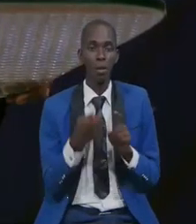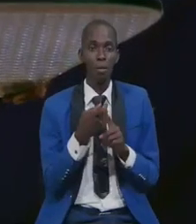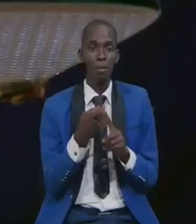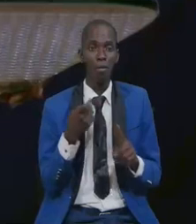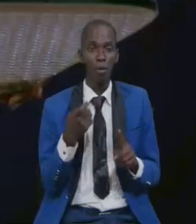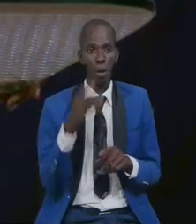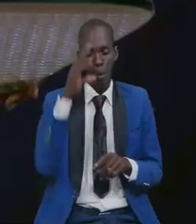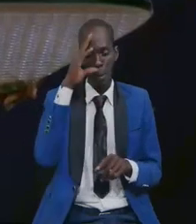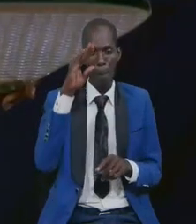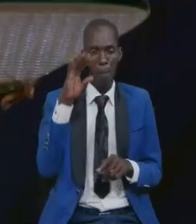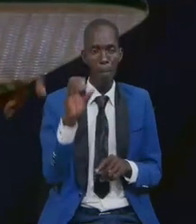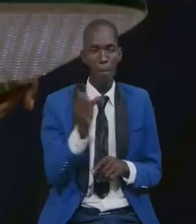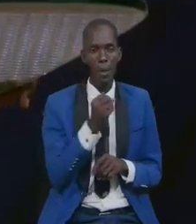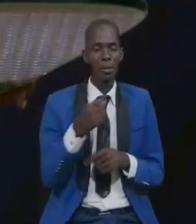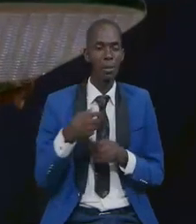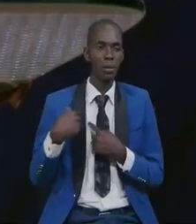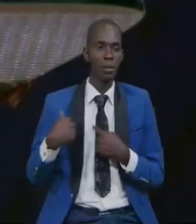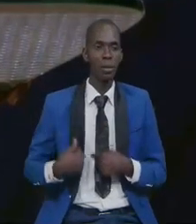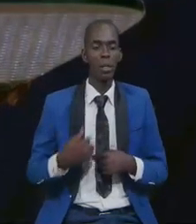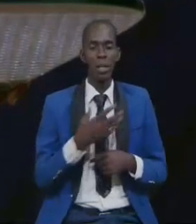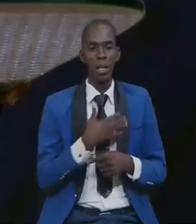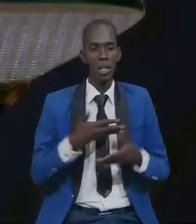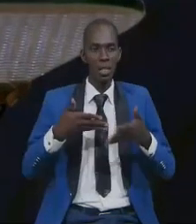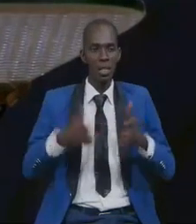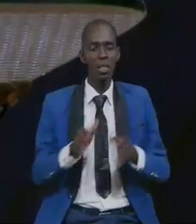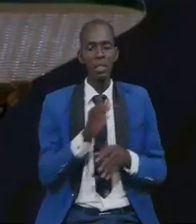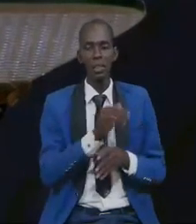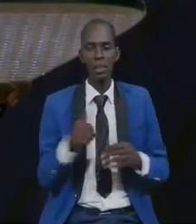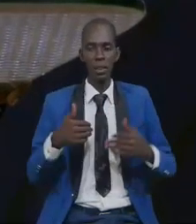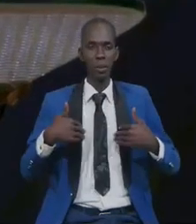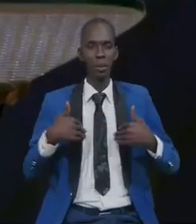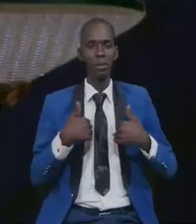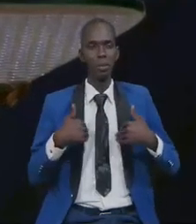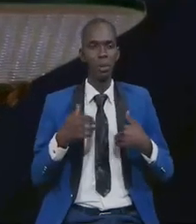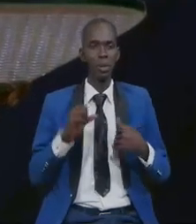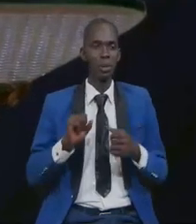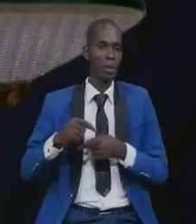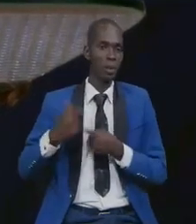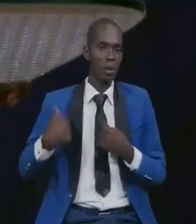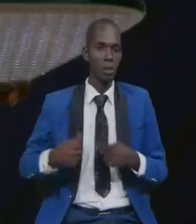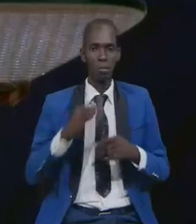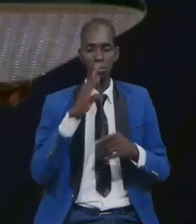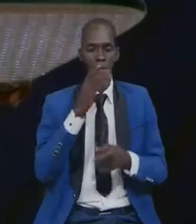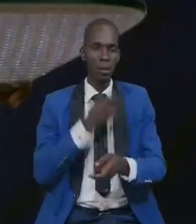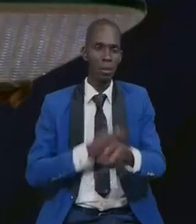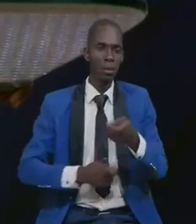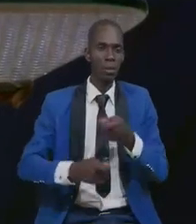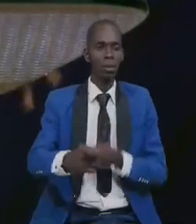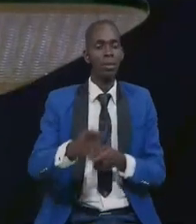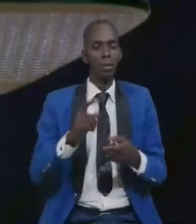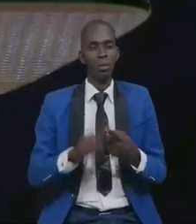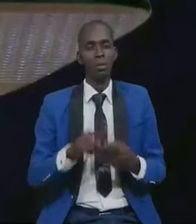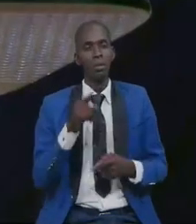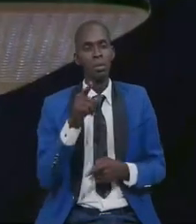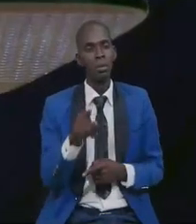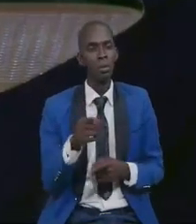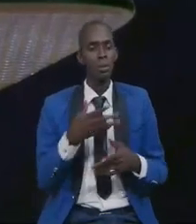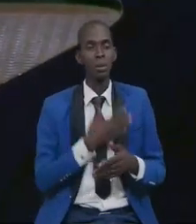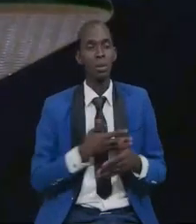et un cœur de bête lui sera donné. Et